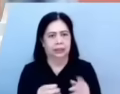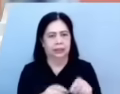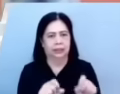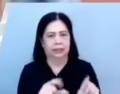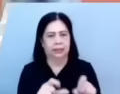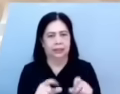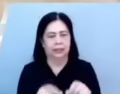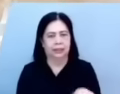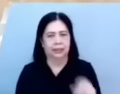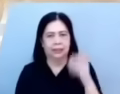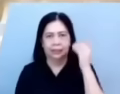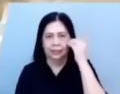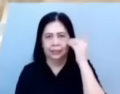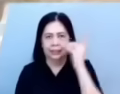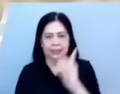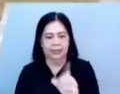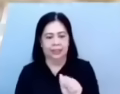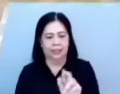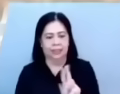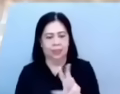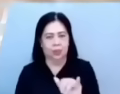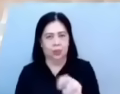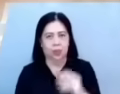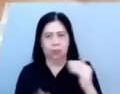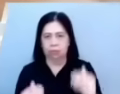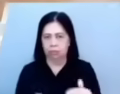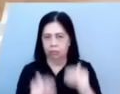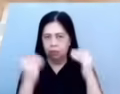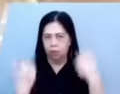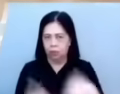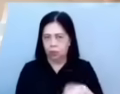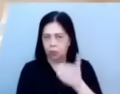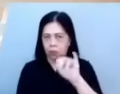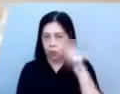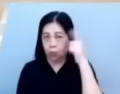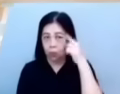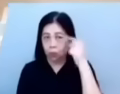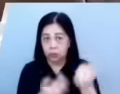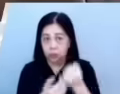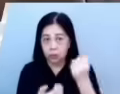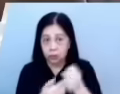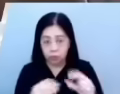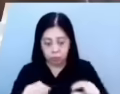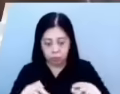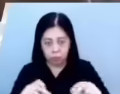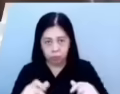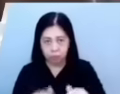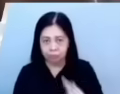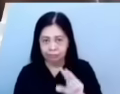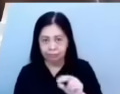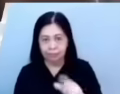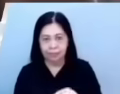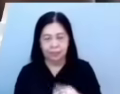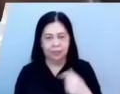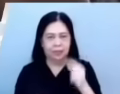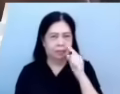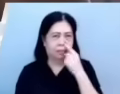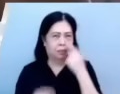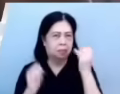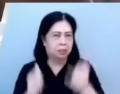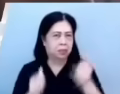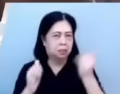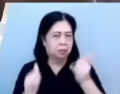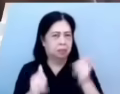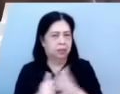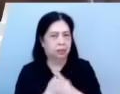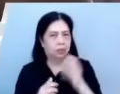Kuya Darwin. Level up daw kasi ang aakalain mong simpleng lumpiang Shanghai. Siyempre, ayoko magsawa yung tao. Dinagdagan